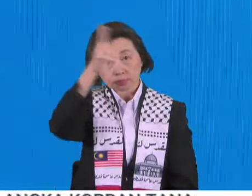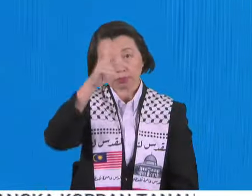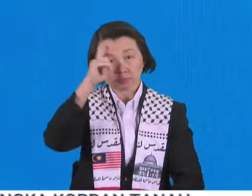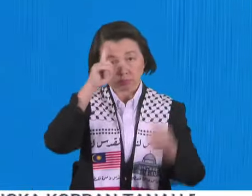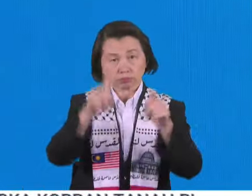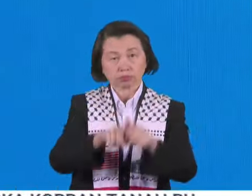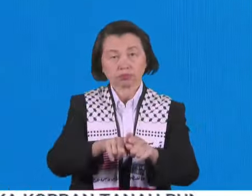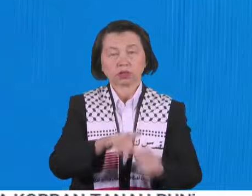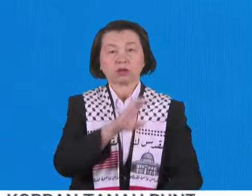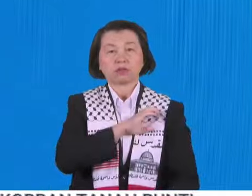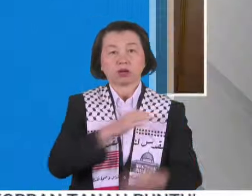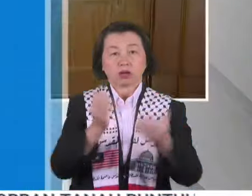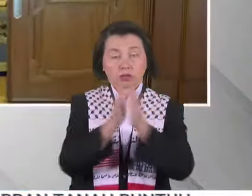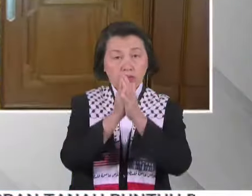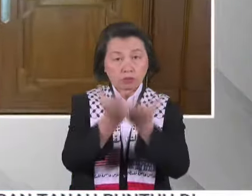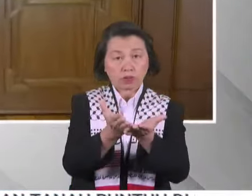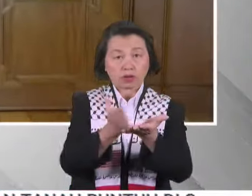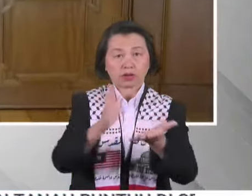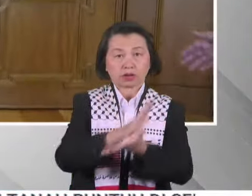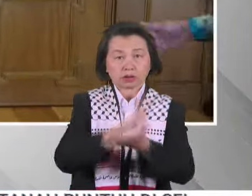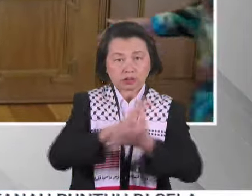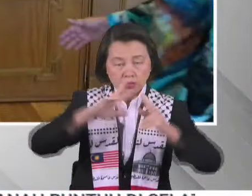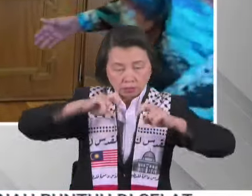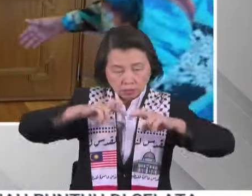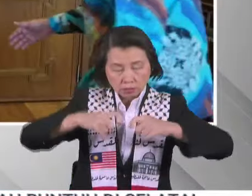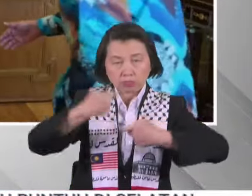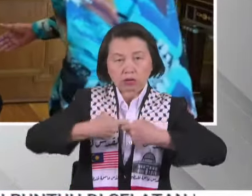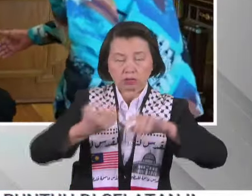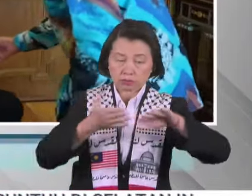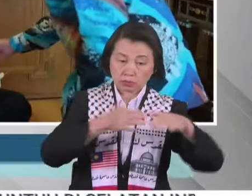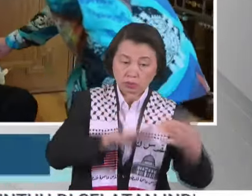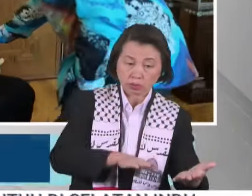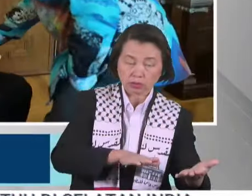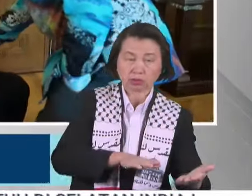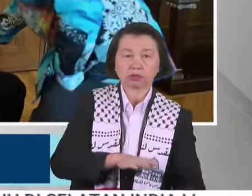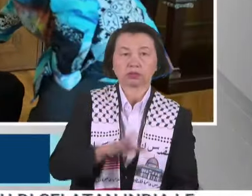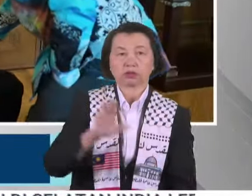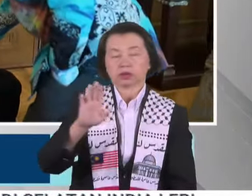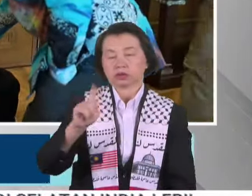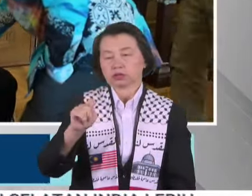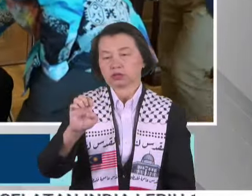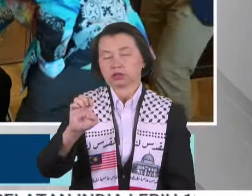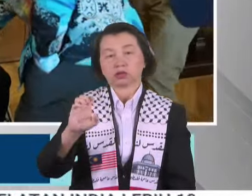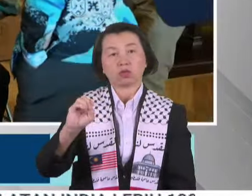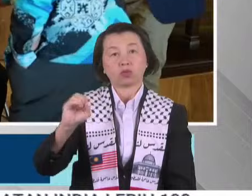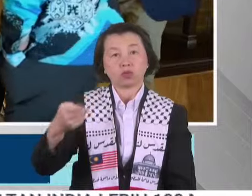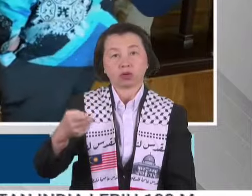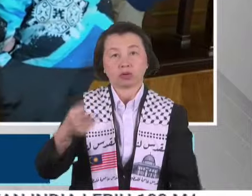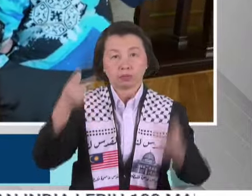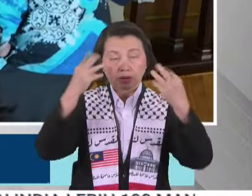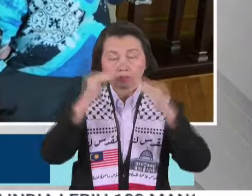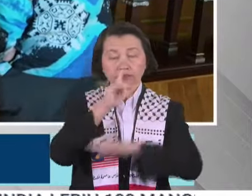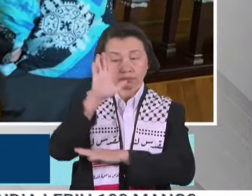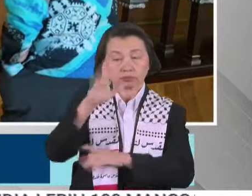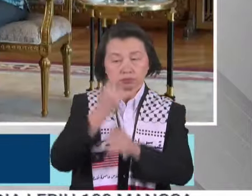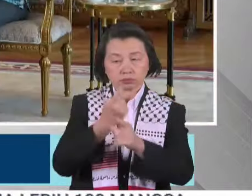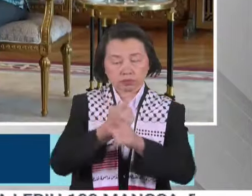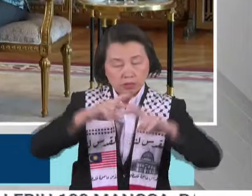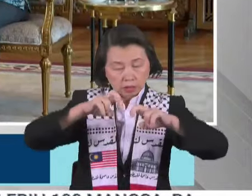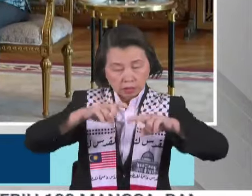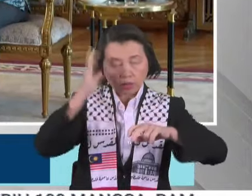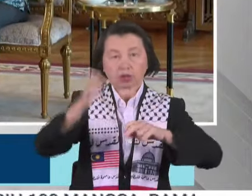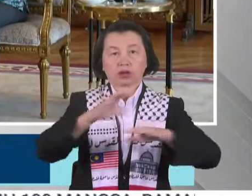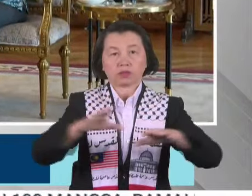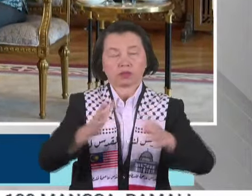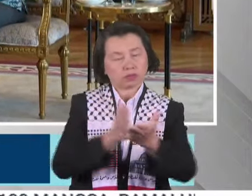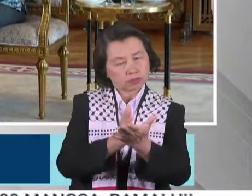Kerajaan bersetuju pihak polis buka semula kertas siasatan terkait kematian mendiang Teoh Bek Hock. Perdana Menteri beri jaminan siasatan kali ini akan